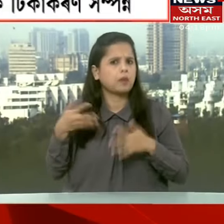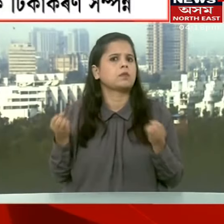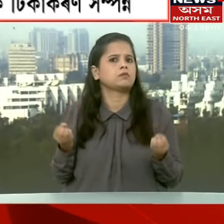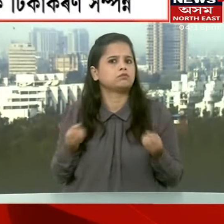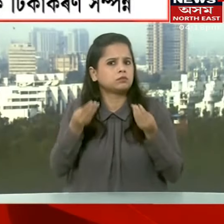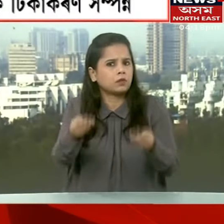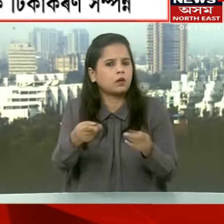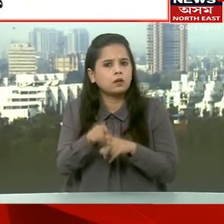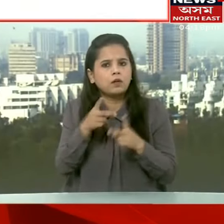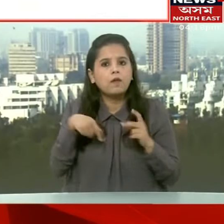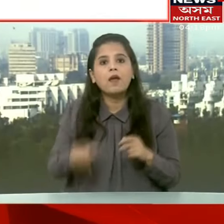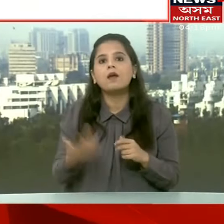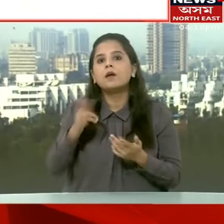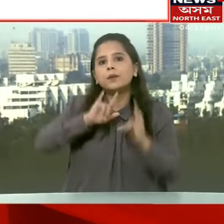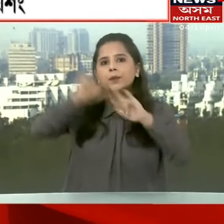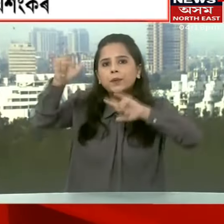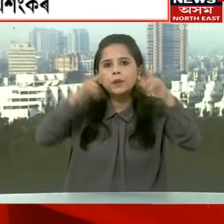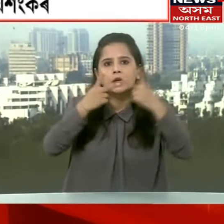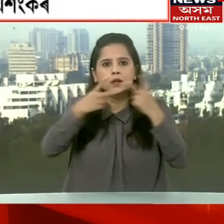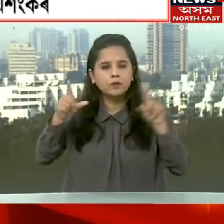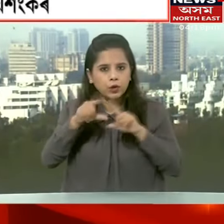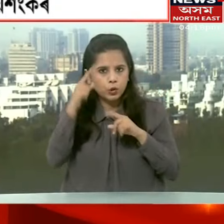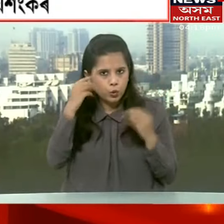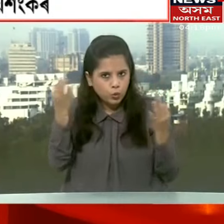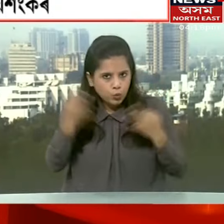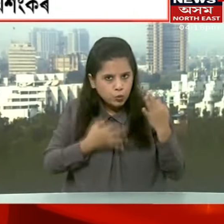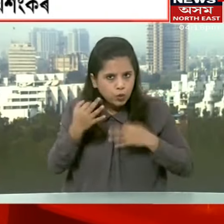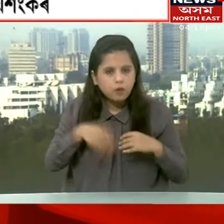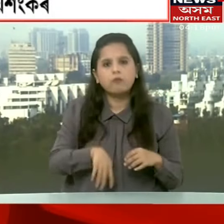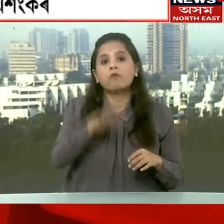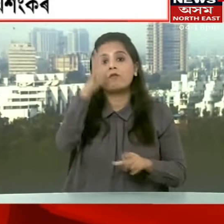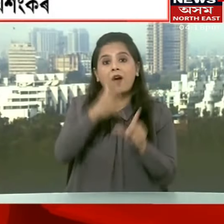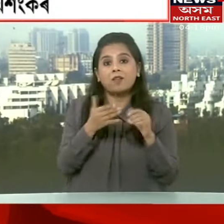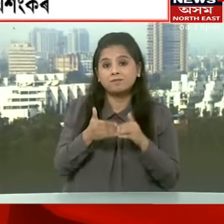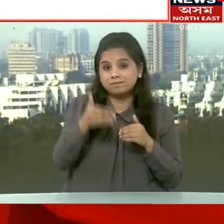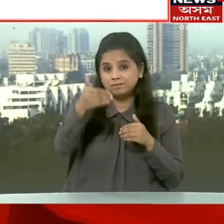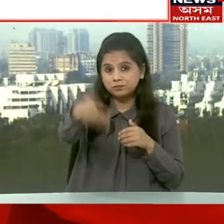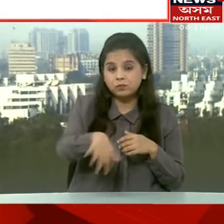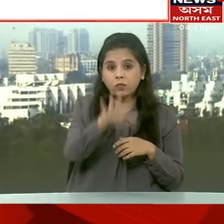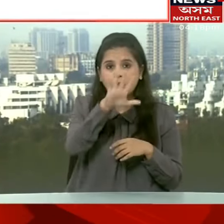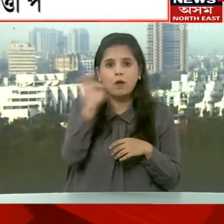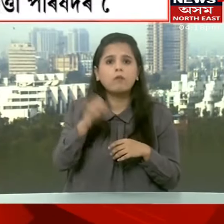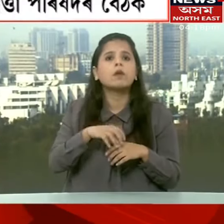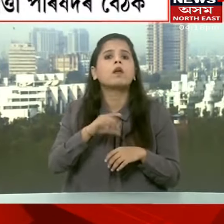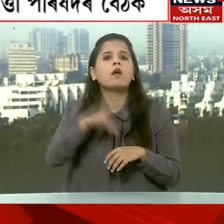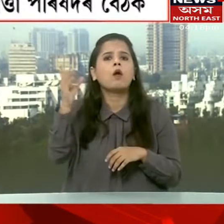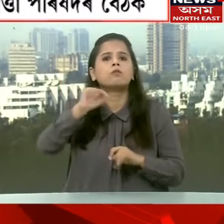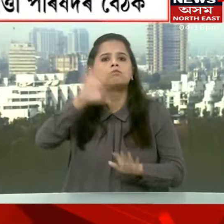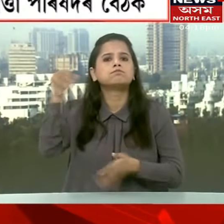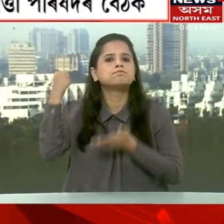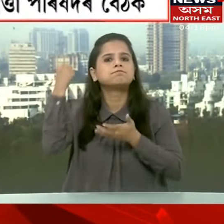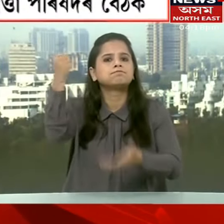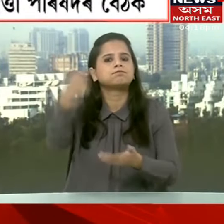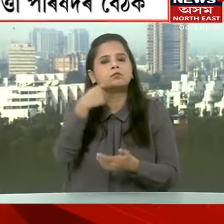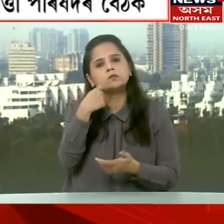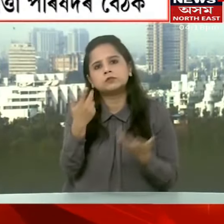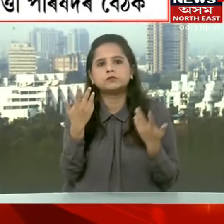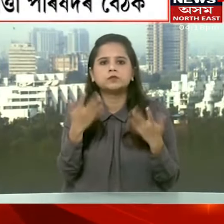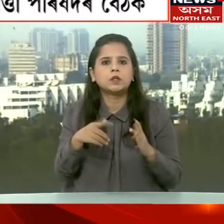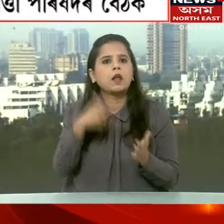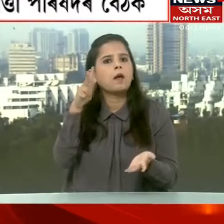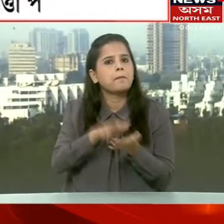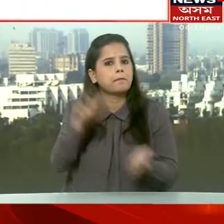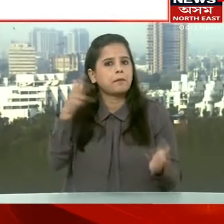और एरोस्पेस क्षेत्रों में नवाचार बढ़ाने के लिए अगले 5 वर्ष के लिए लगभग 500 करोड़ रुपए के बजट को मंजूरी दी थी।